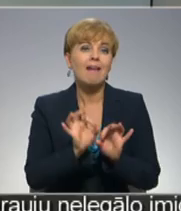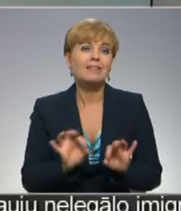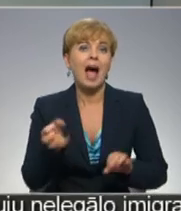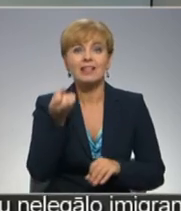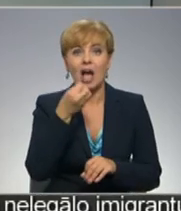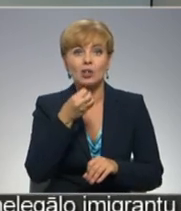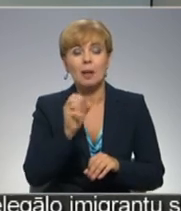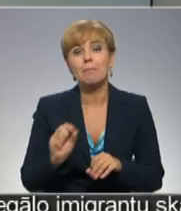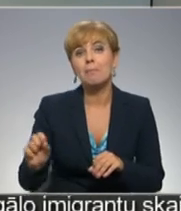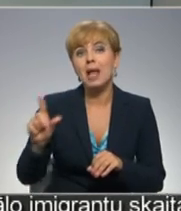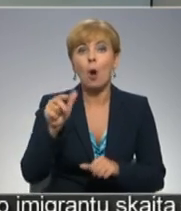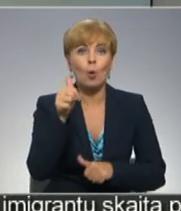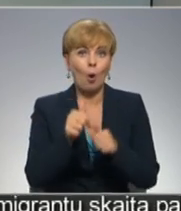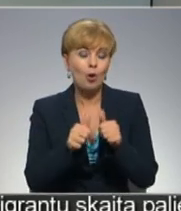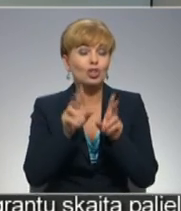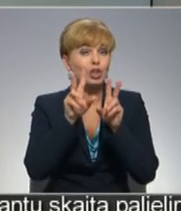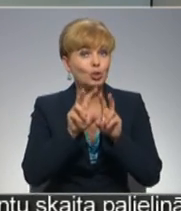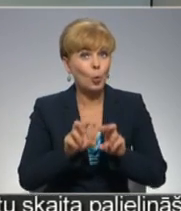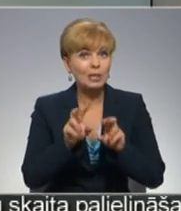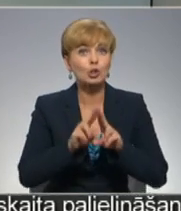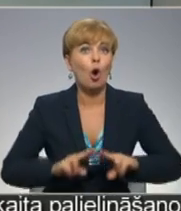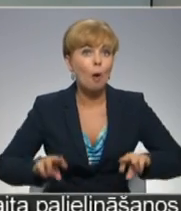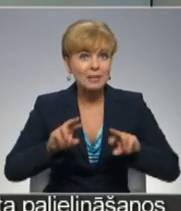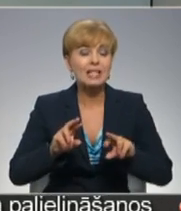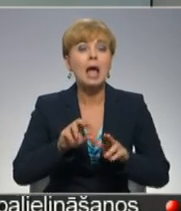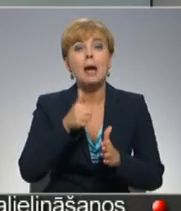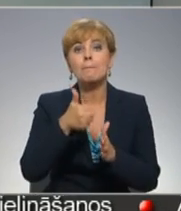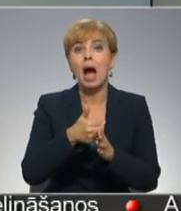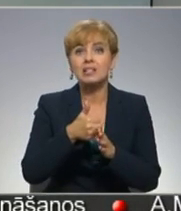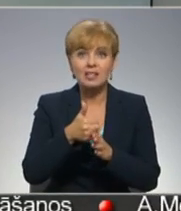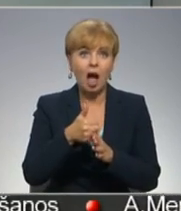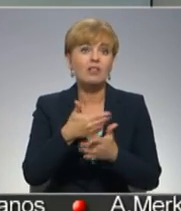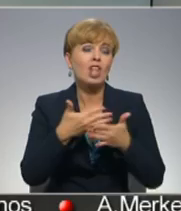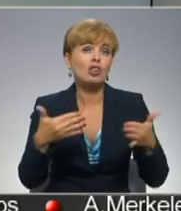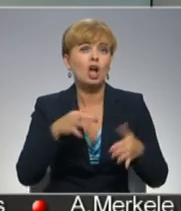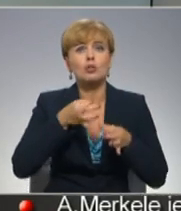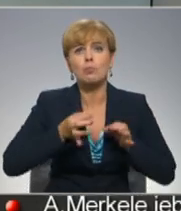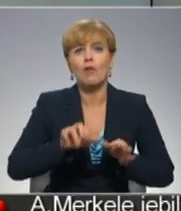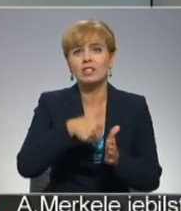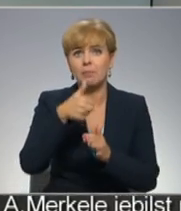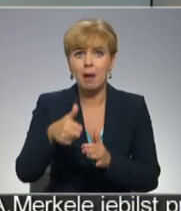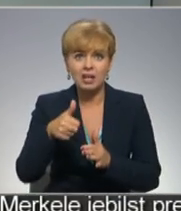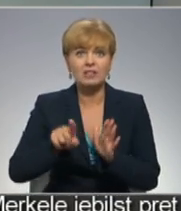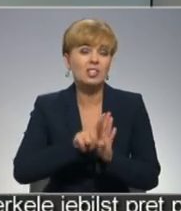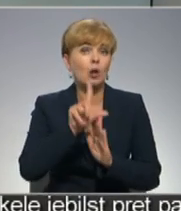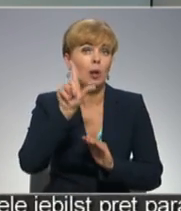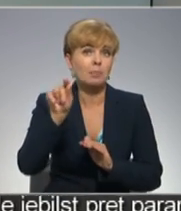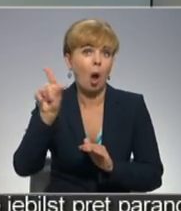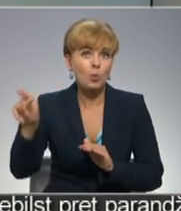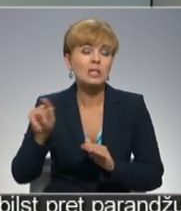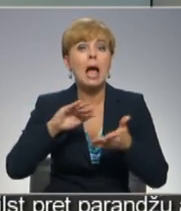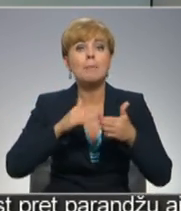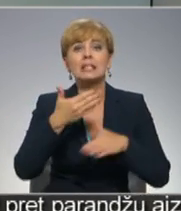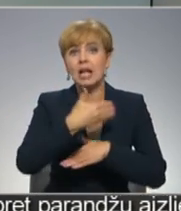pieauga konkurence. Žūrijas komisija sākotnēji braucot pa pilsētas ielām atzīmē dārzus, kas visvairāk piesaista uzmanību, tā šogad atzīmēt